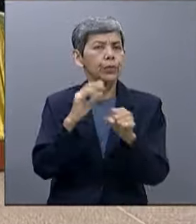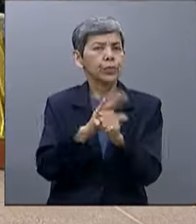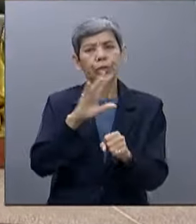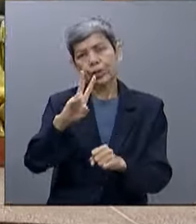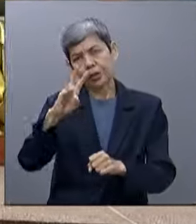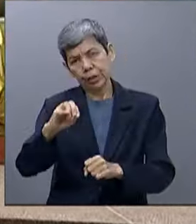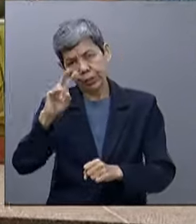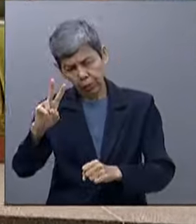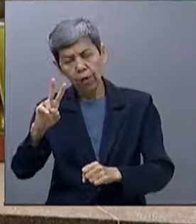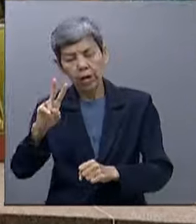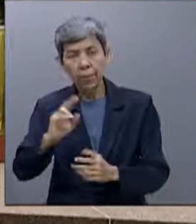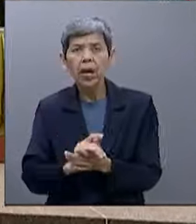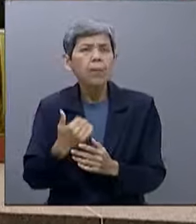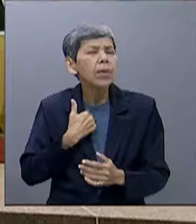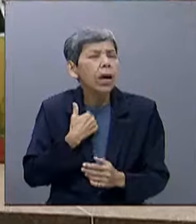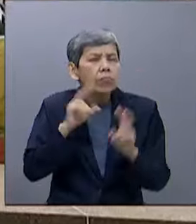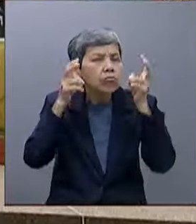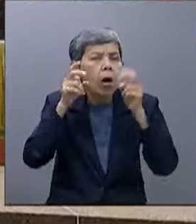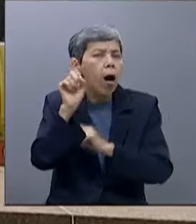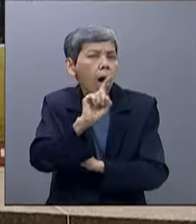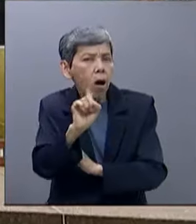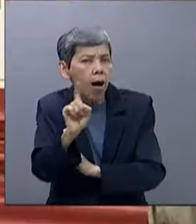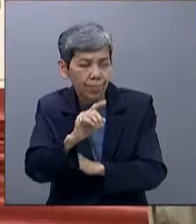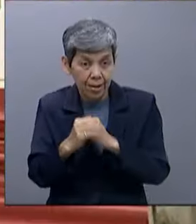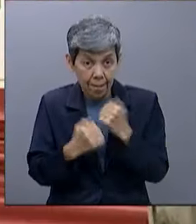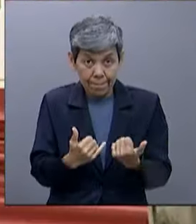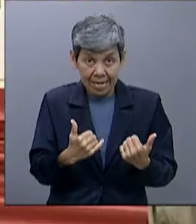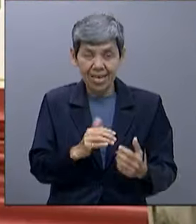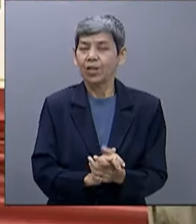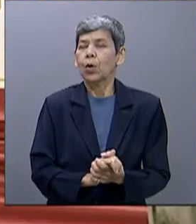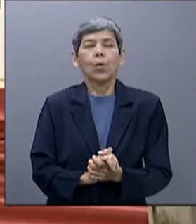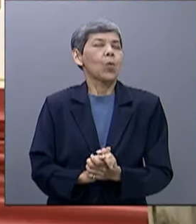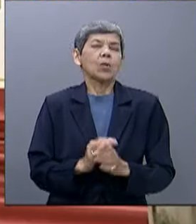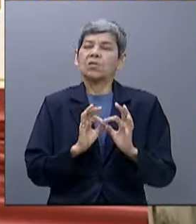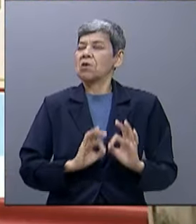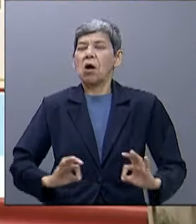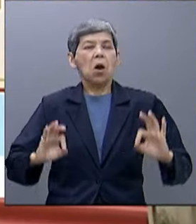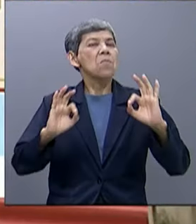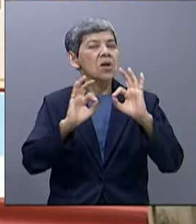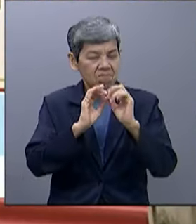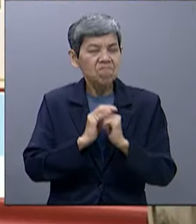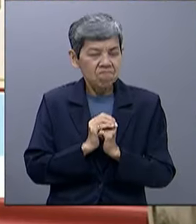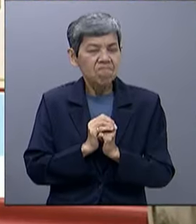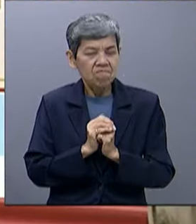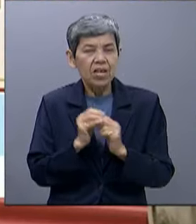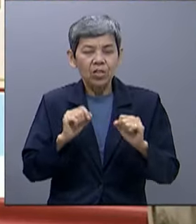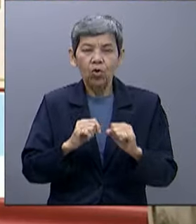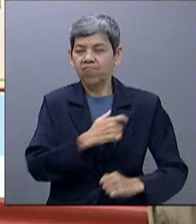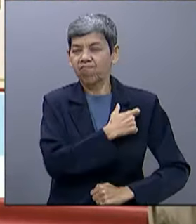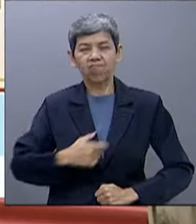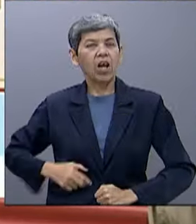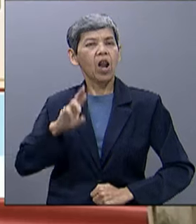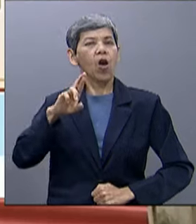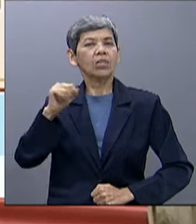ามล้ำเมือง400,000เนี่ยเรามีคอนเซปต์ยังไงบ้างครับ ครับปีนี้ก็ถือว่าเป็นปีมหามงคลเหมือนคุณป๊อปพูดนะครับว่าเป็นปีเฉลิมพระชนมพรรษา